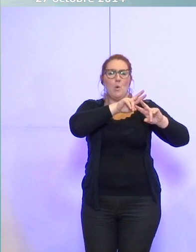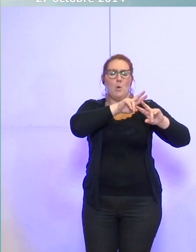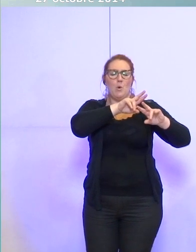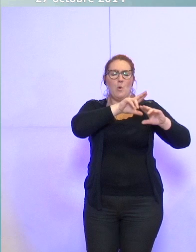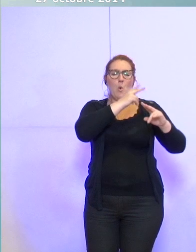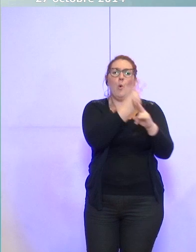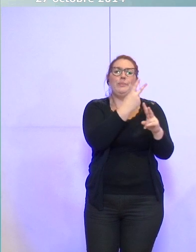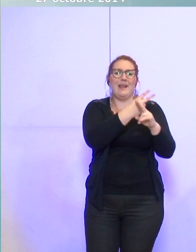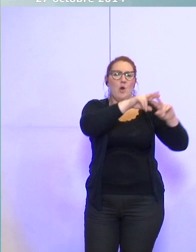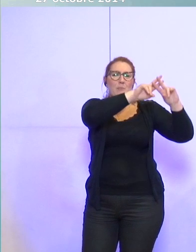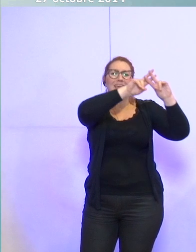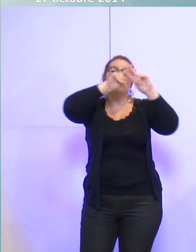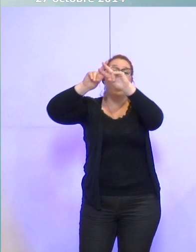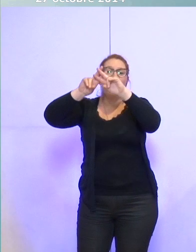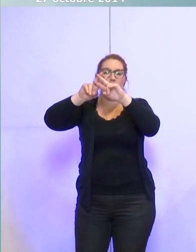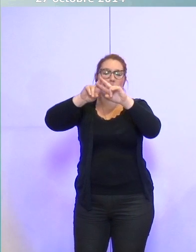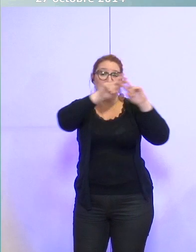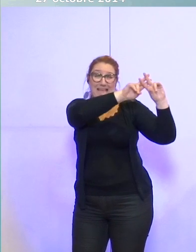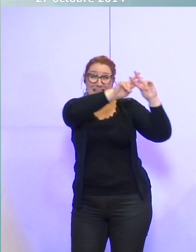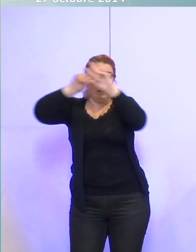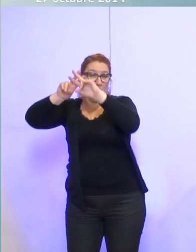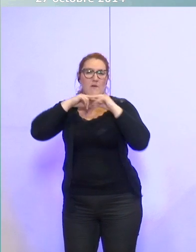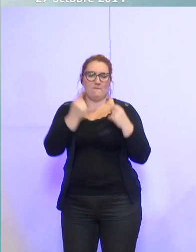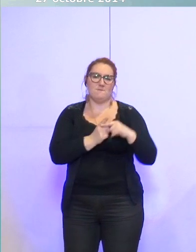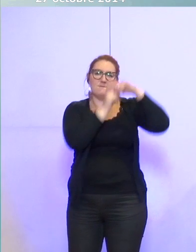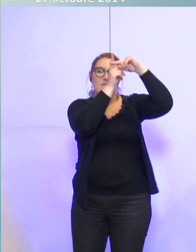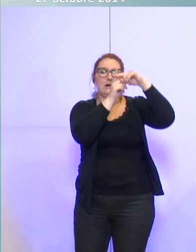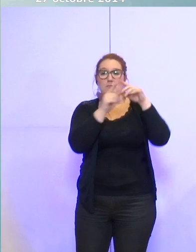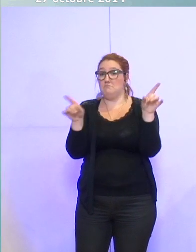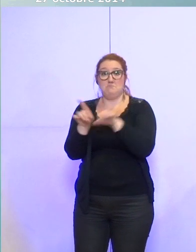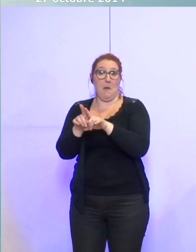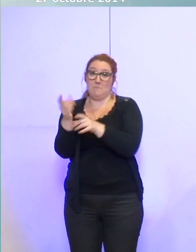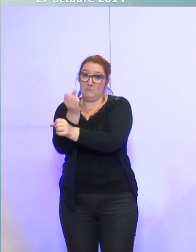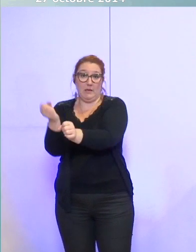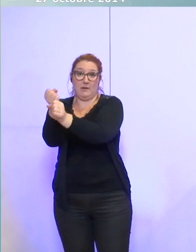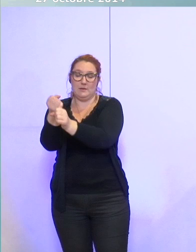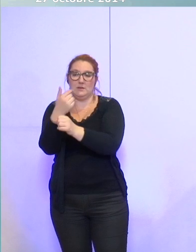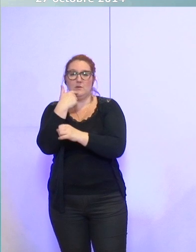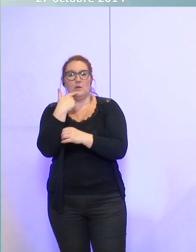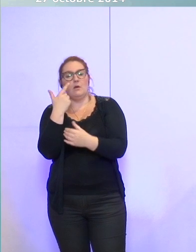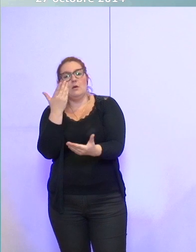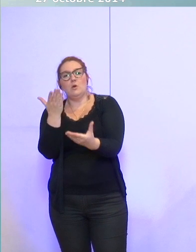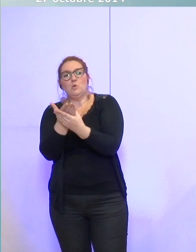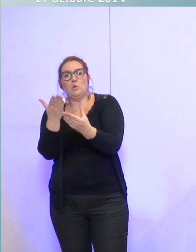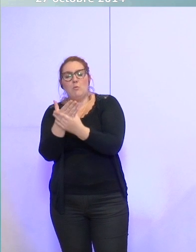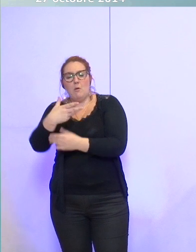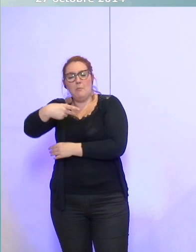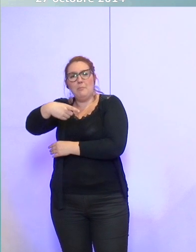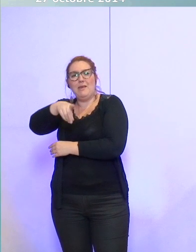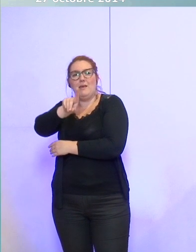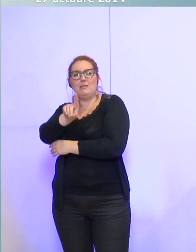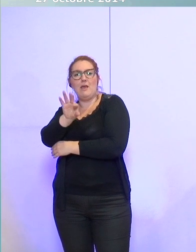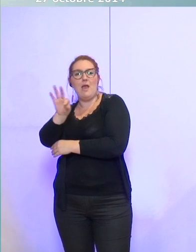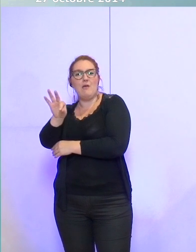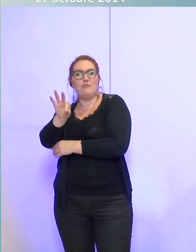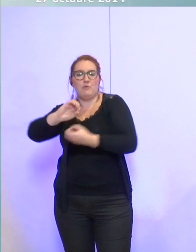c'est. Et on voit que dès la première étoile, qui consiste à mettre des documents en format PDF en ligne, ce que déjà